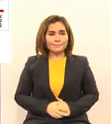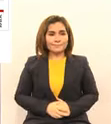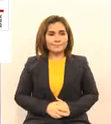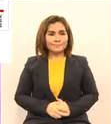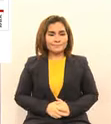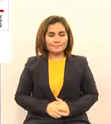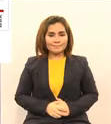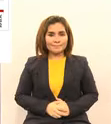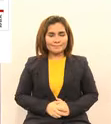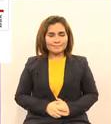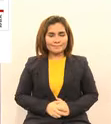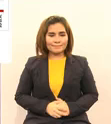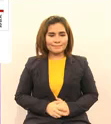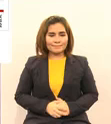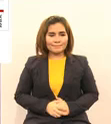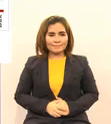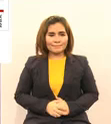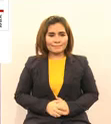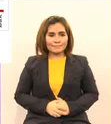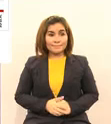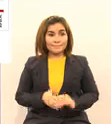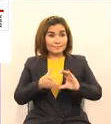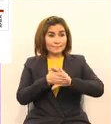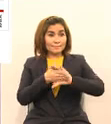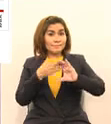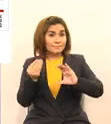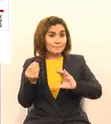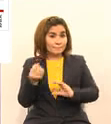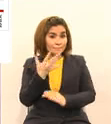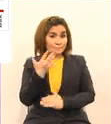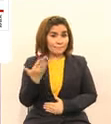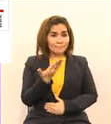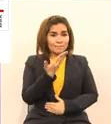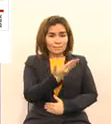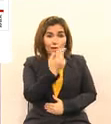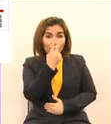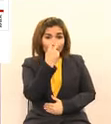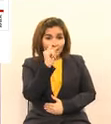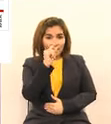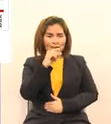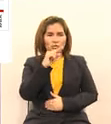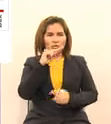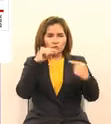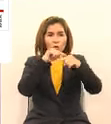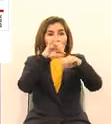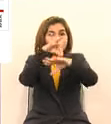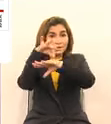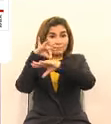ขอสไลด์ถัดไปครับซึ่งจะมีทั้งแผนที่ให้พวกเราได้เห็นนะว่าจำนว